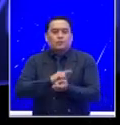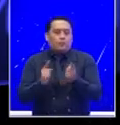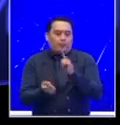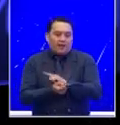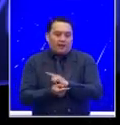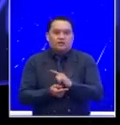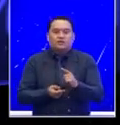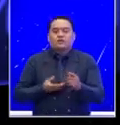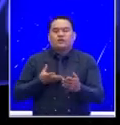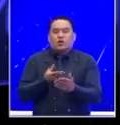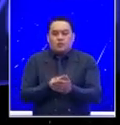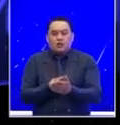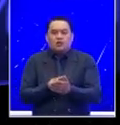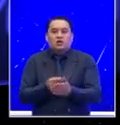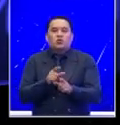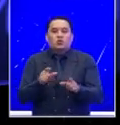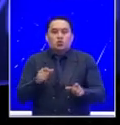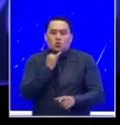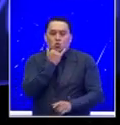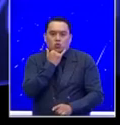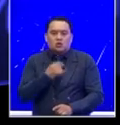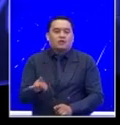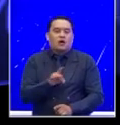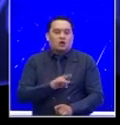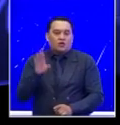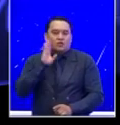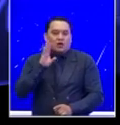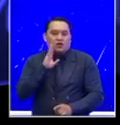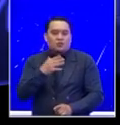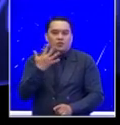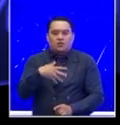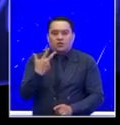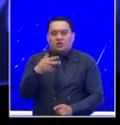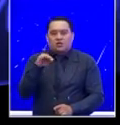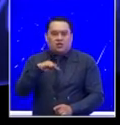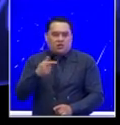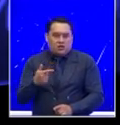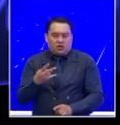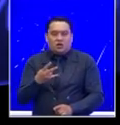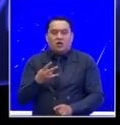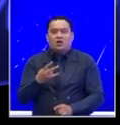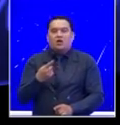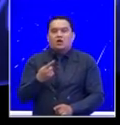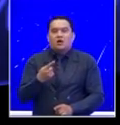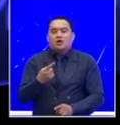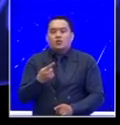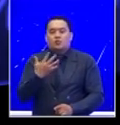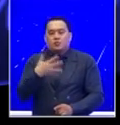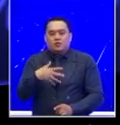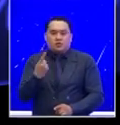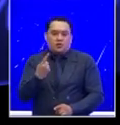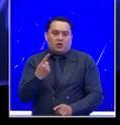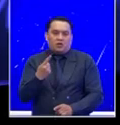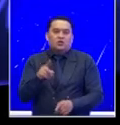и в тарификации коммунальных платежей для жителей Уйгурского района. Вода стала стоить 53 тенге 31 тиин за куб, слив 15,57,